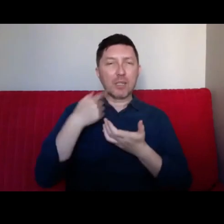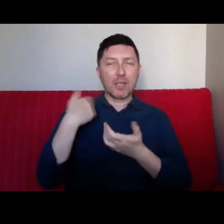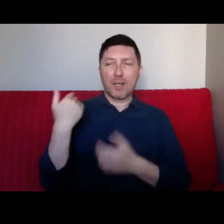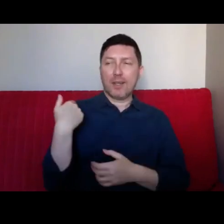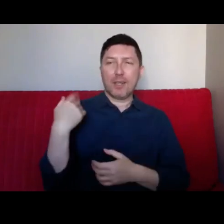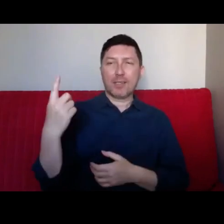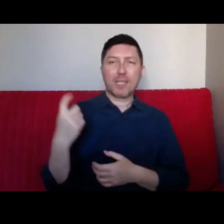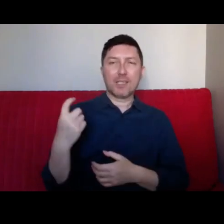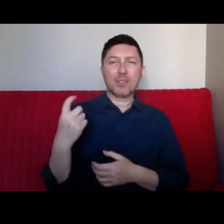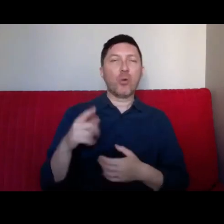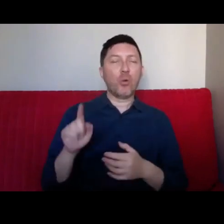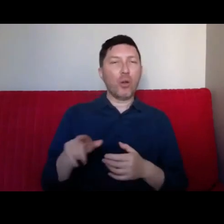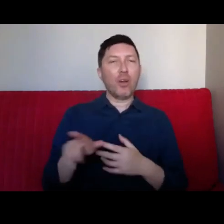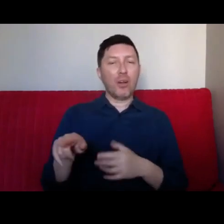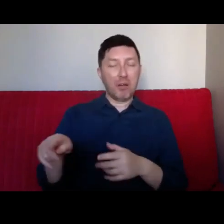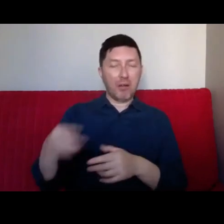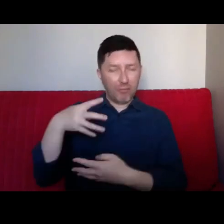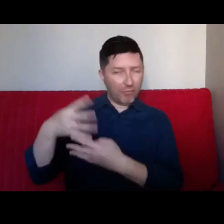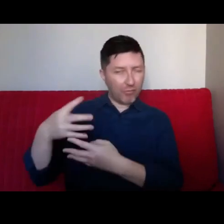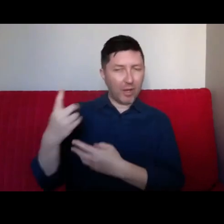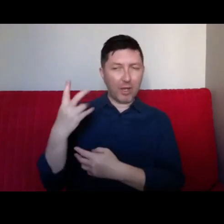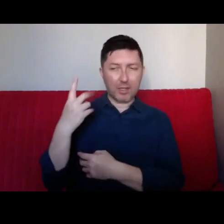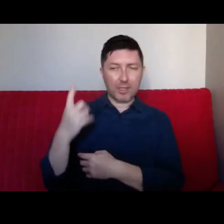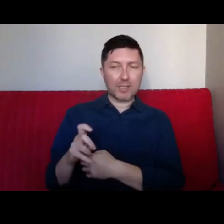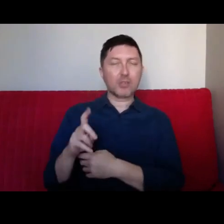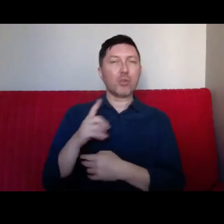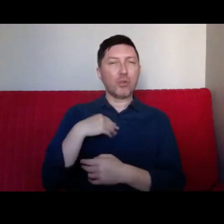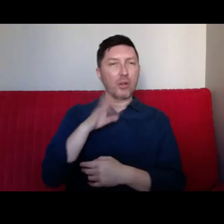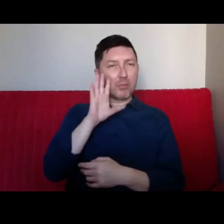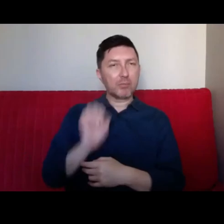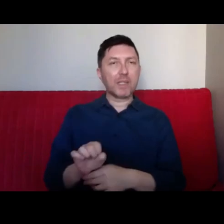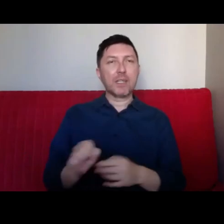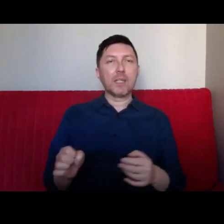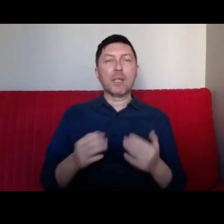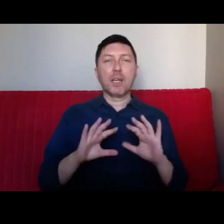du chat. Peut-on envisager un lundi mouvement emploi européen avec les partenaires de DESC?